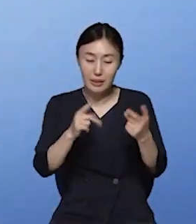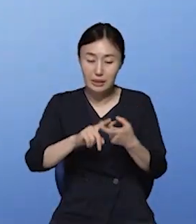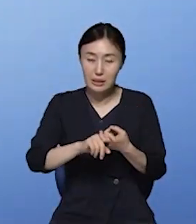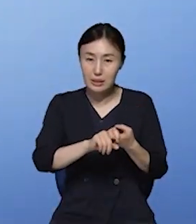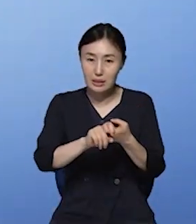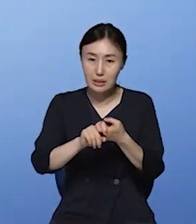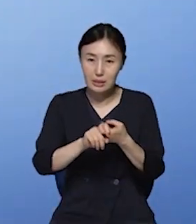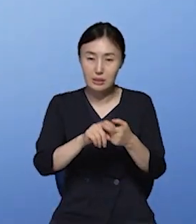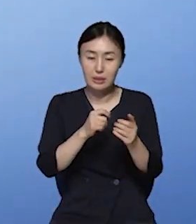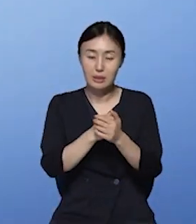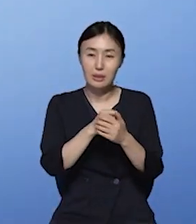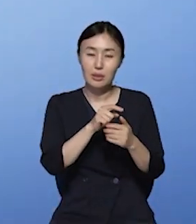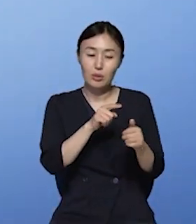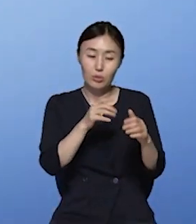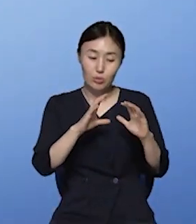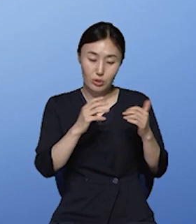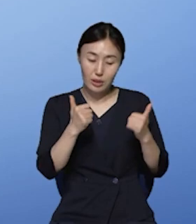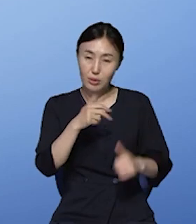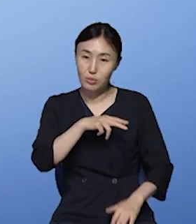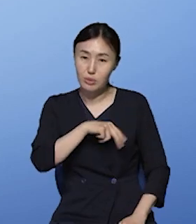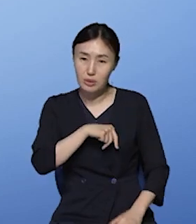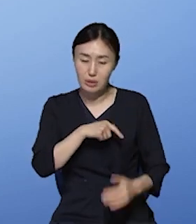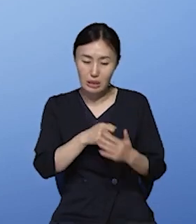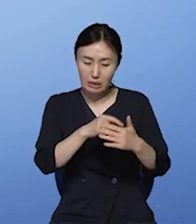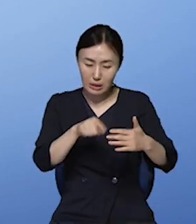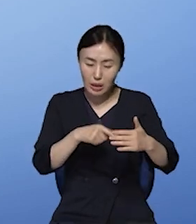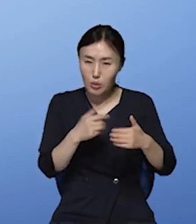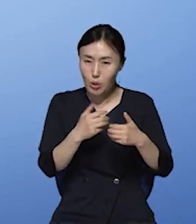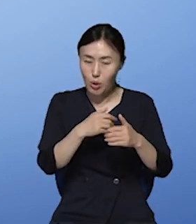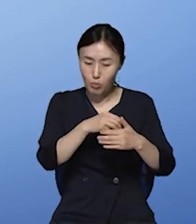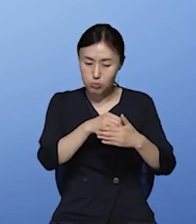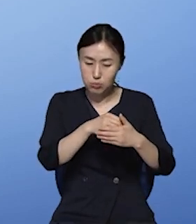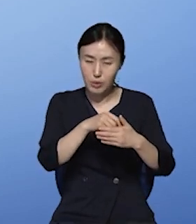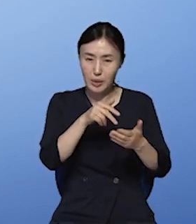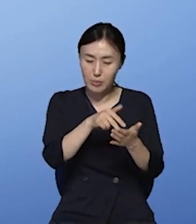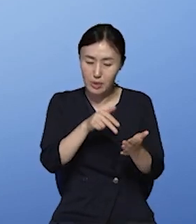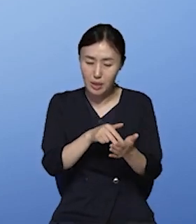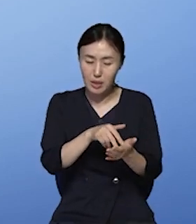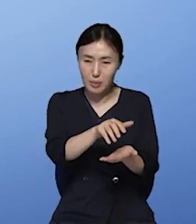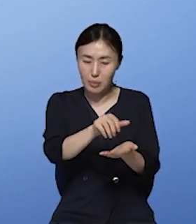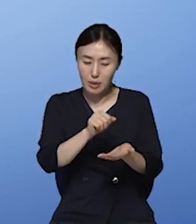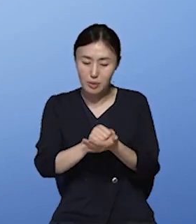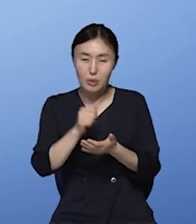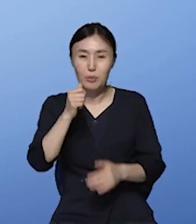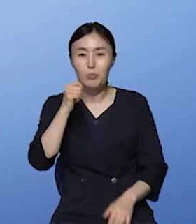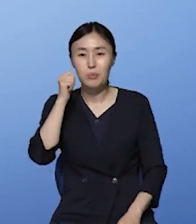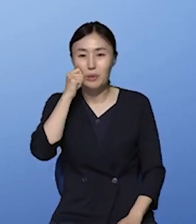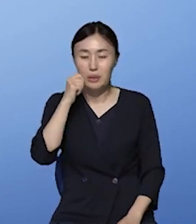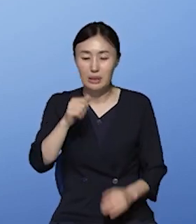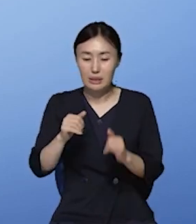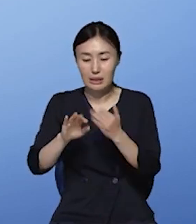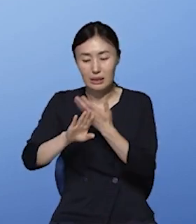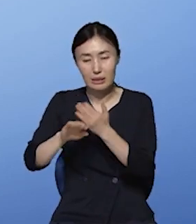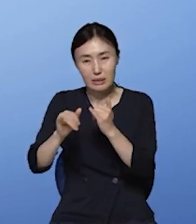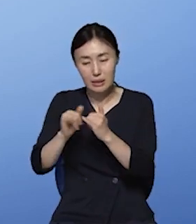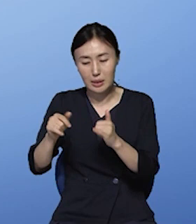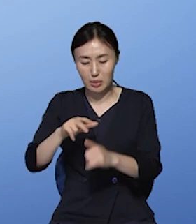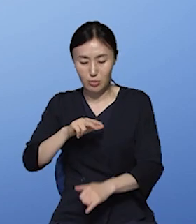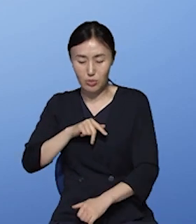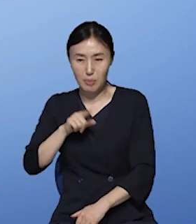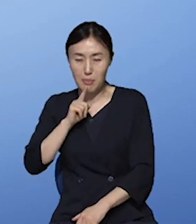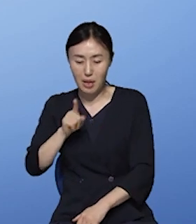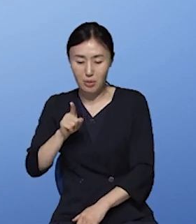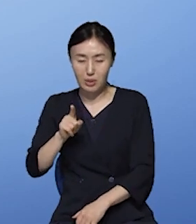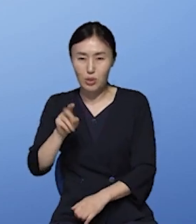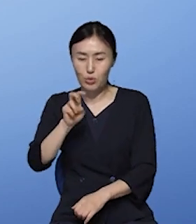지역 민주당 A 국회의원은 당내 분위기를 전혀 읽지도 반영하지도 못한 발언이라며 특정 의원의 독단적 이야기로